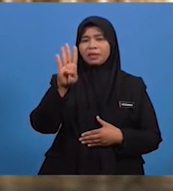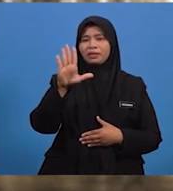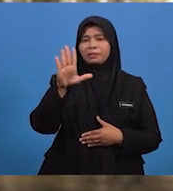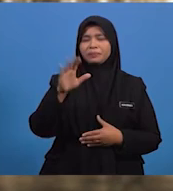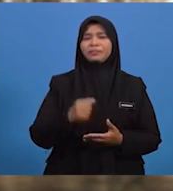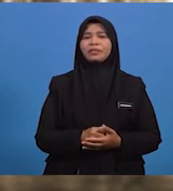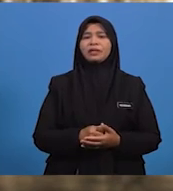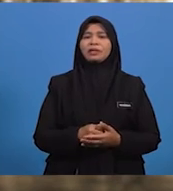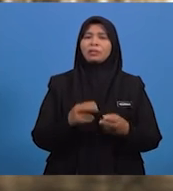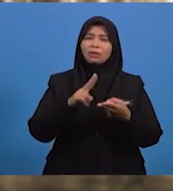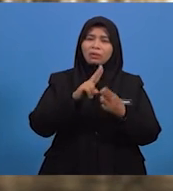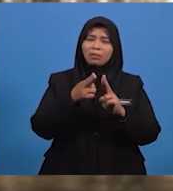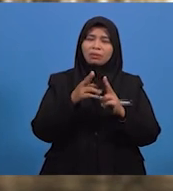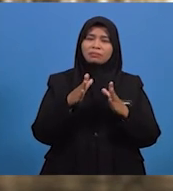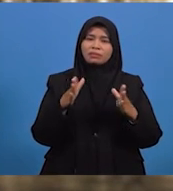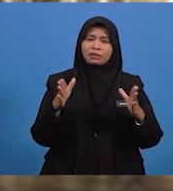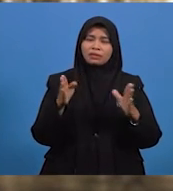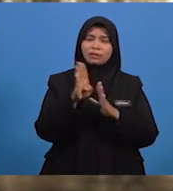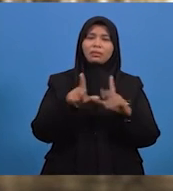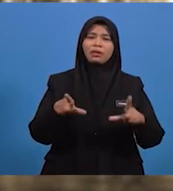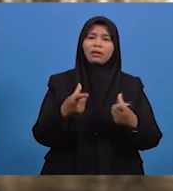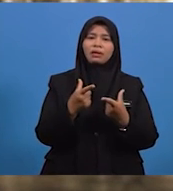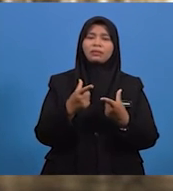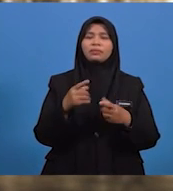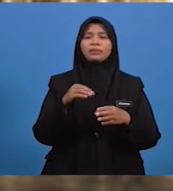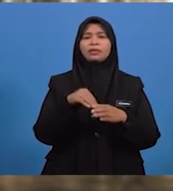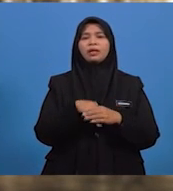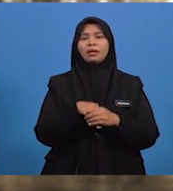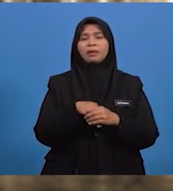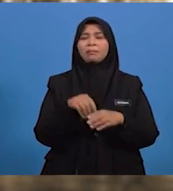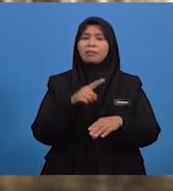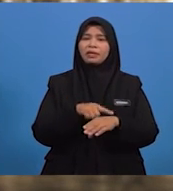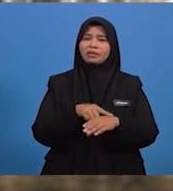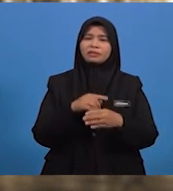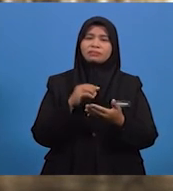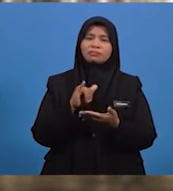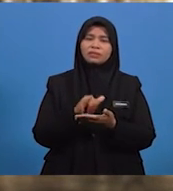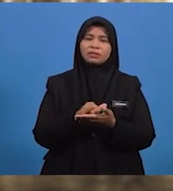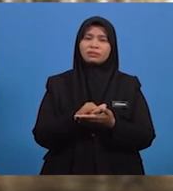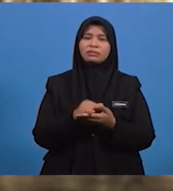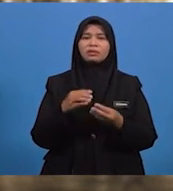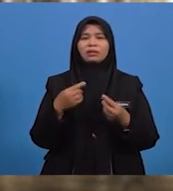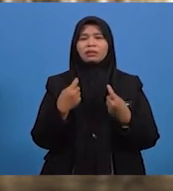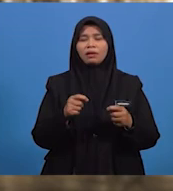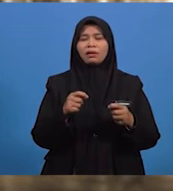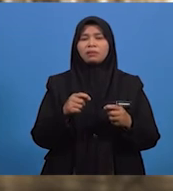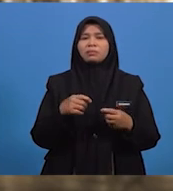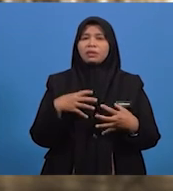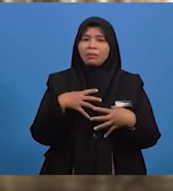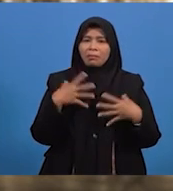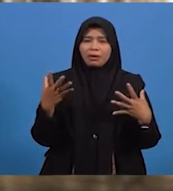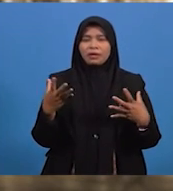Perubahan besar yang berlaku sepanjang tempoh tersebut telah menyemarakkan semangat kebangsaan